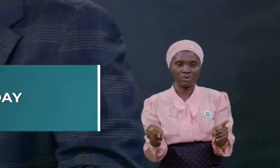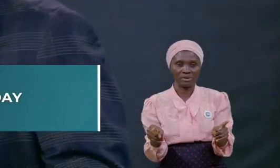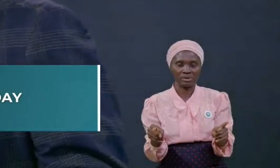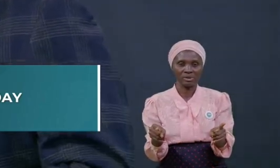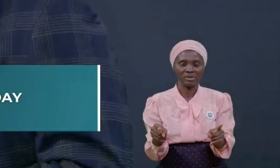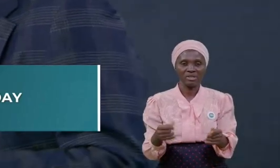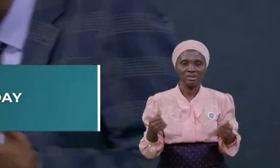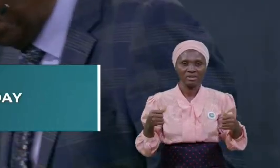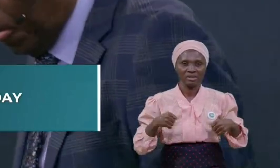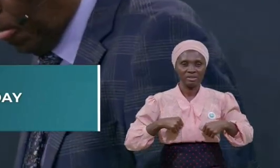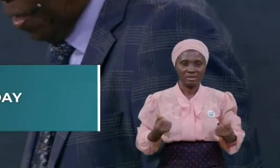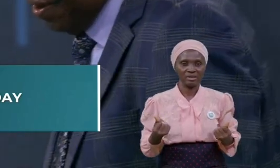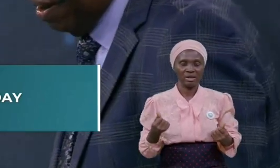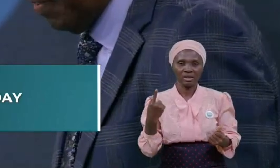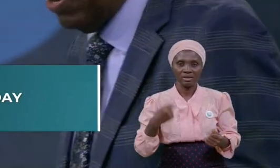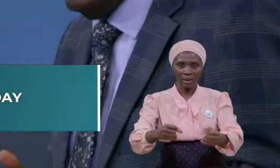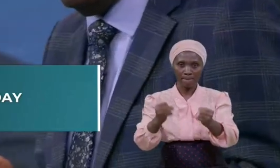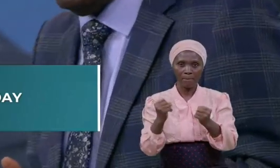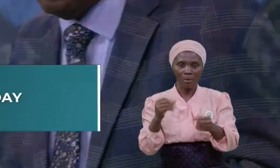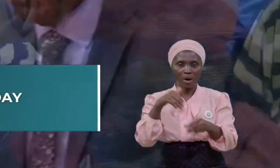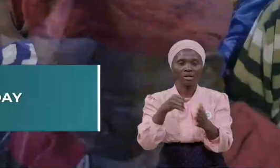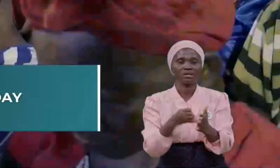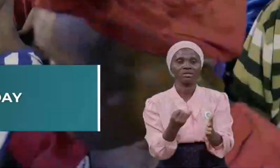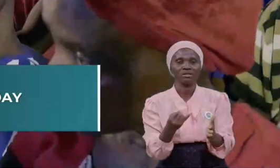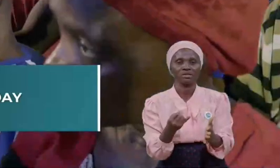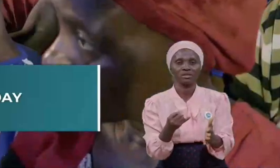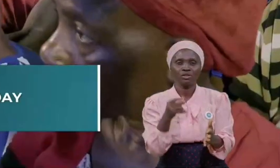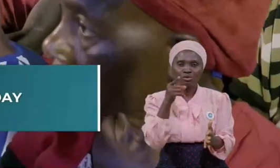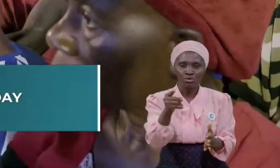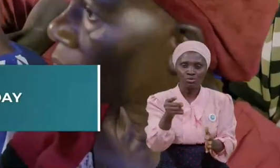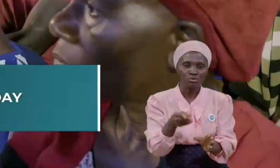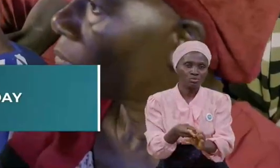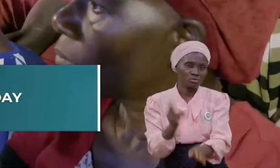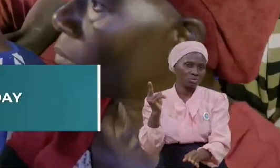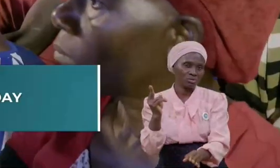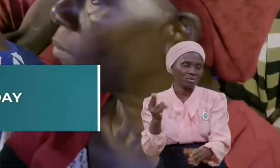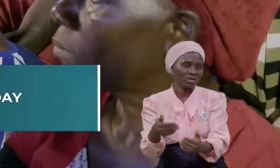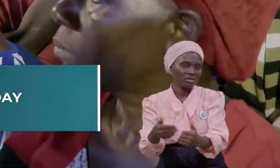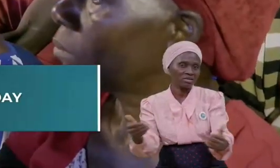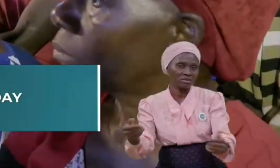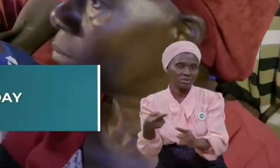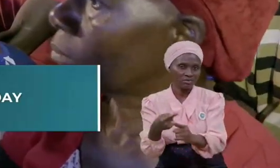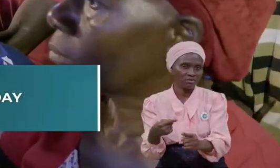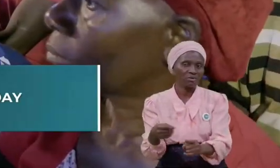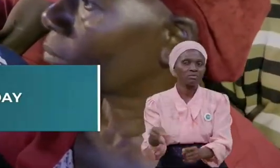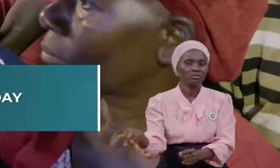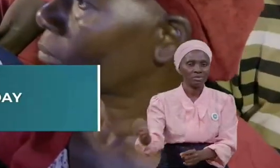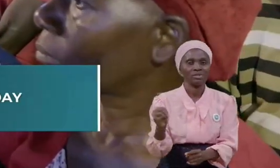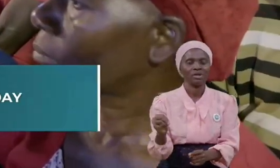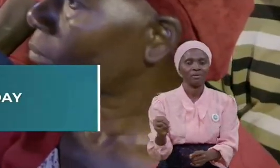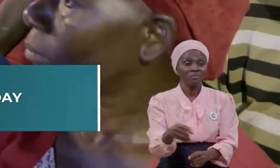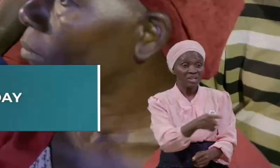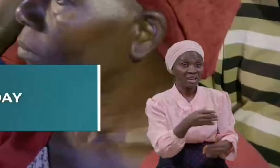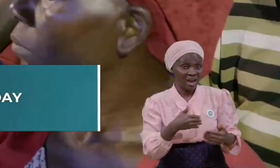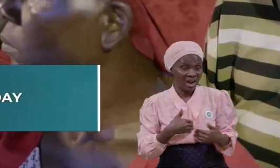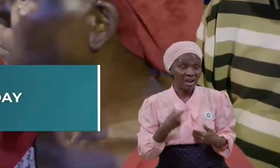Éloigne-toi de ces hommes-là. Ils ont une forme de piété. L'apparence, et quand vous les regardez, à